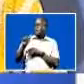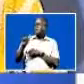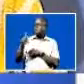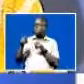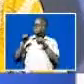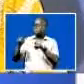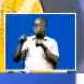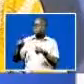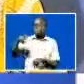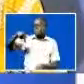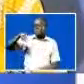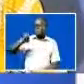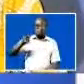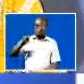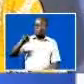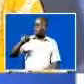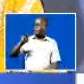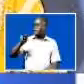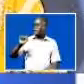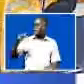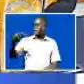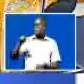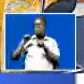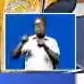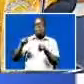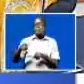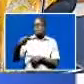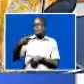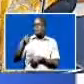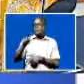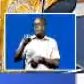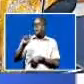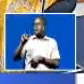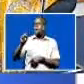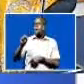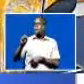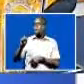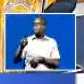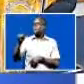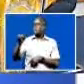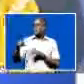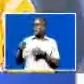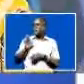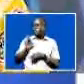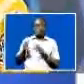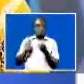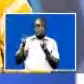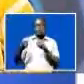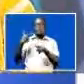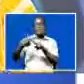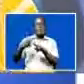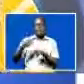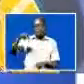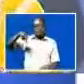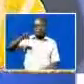Penina. Mwanamke alikuwa aitwa Penina. Naam. Kuna rafiki yangu mmoja aliniambia hilo jina la Penina nitalibadilisha. Halitaki